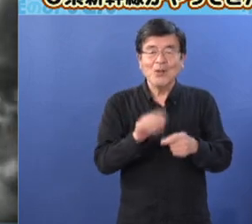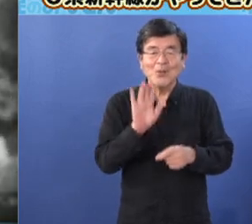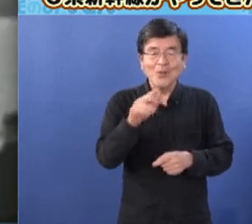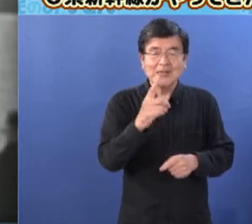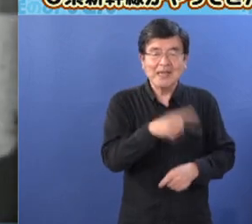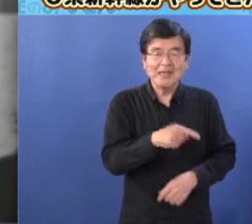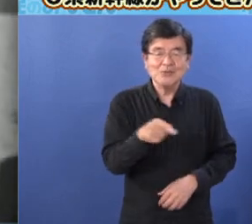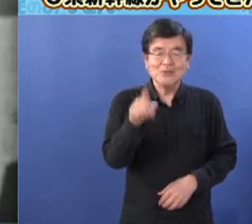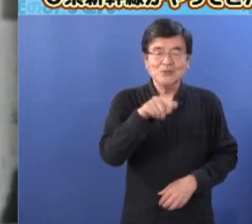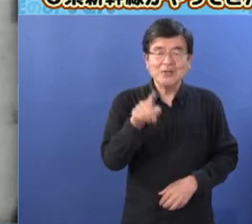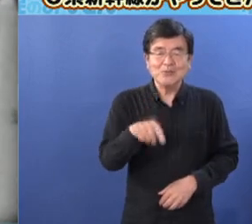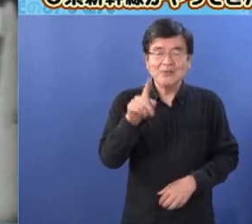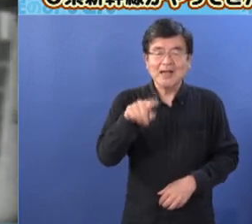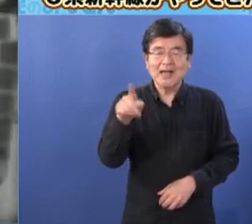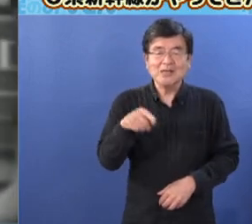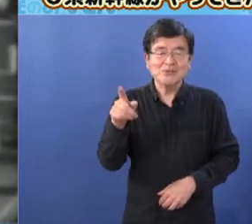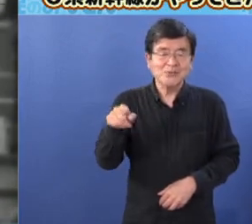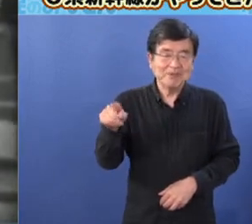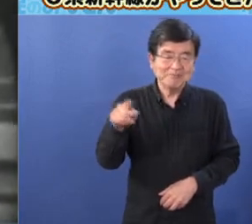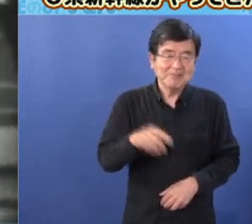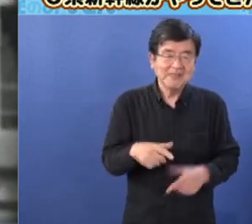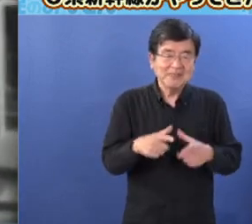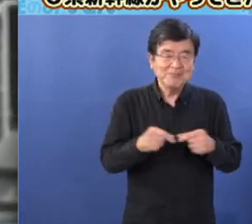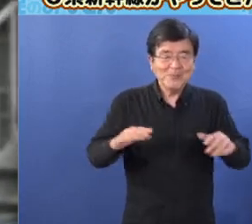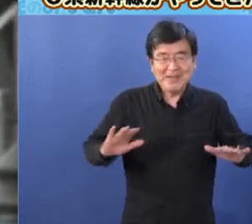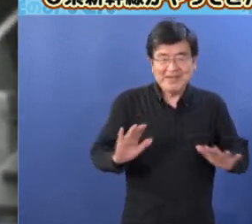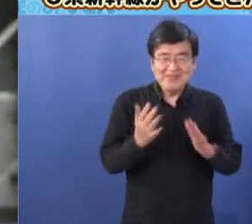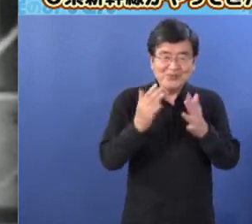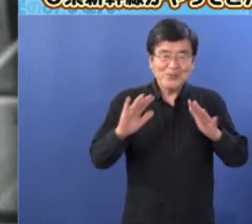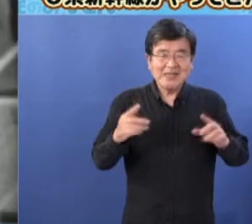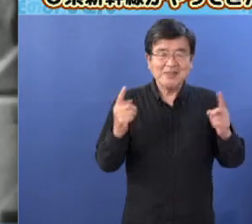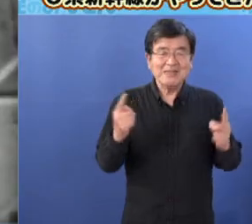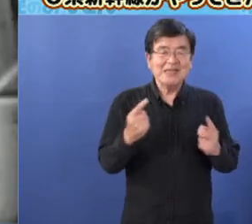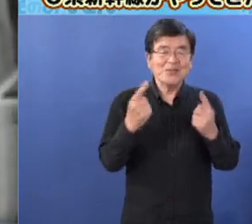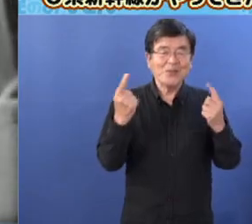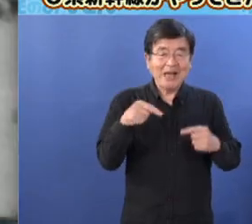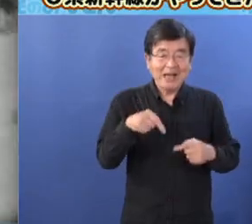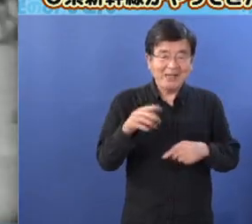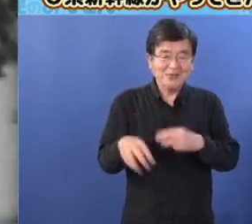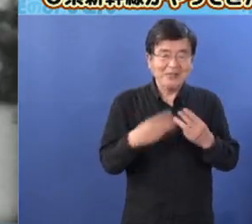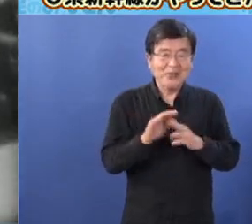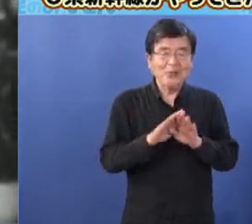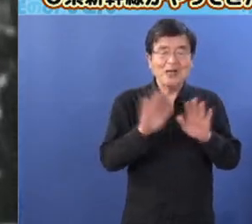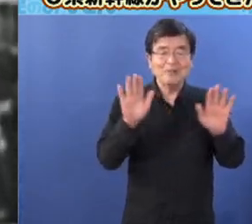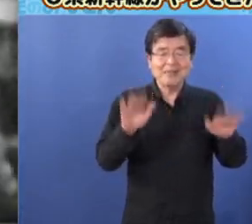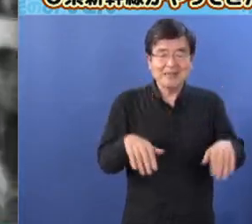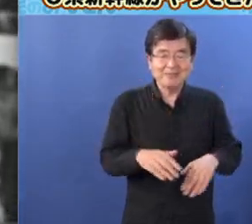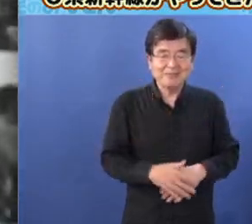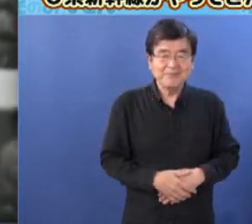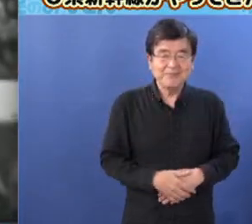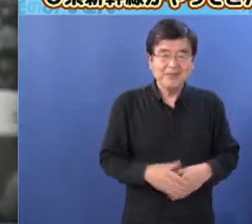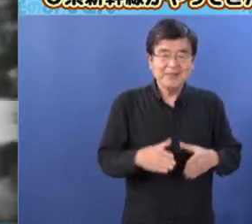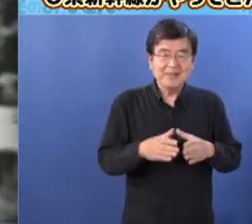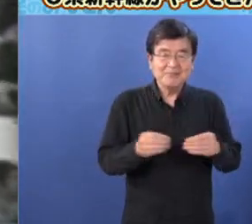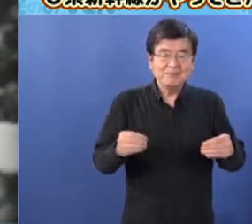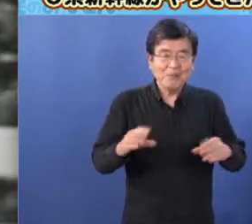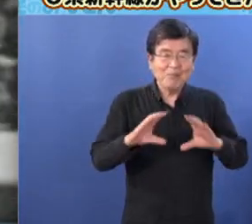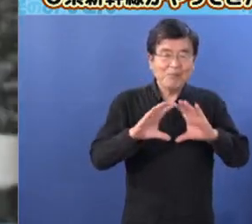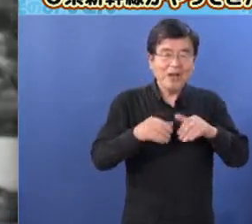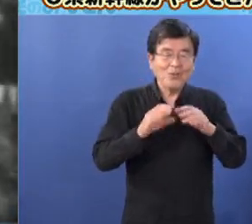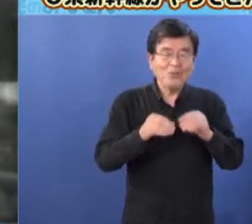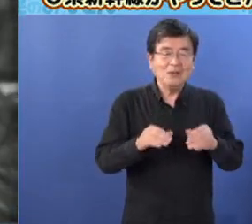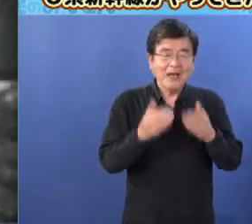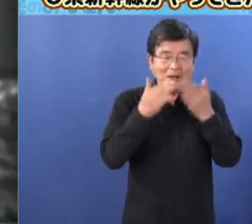の1970年、日本中が熱狂したイベントがここ吹田で行われました。日本初の